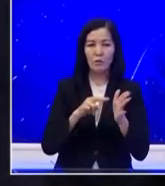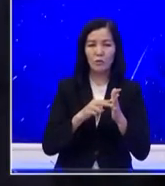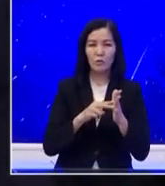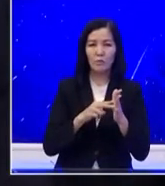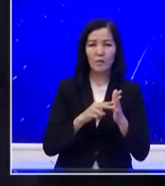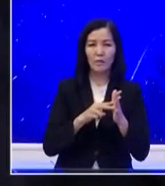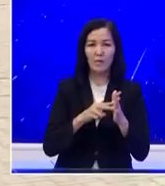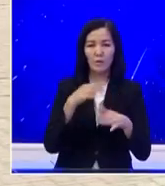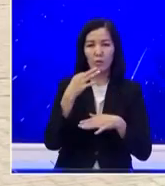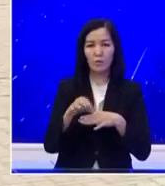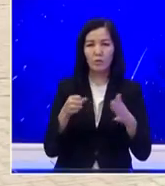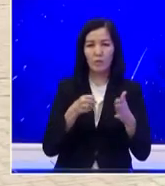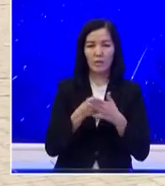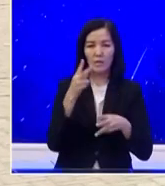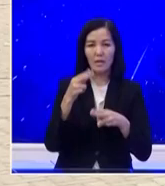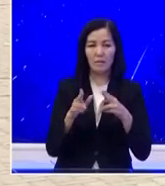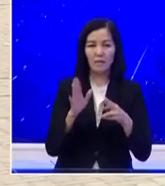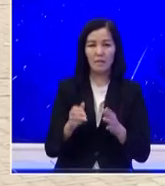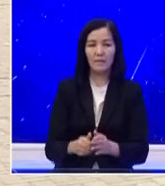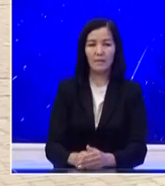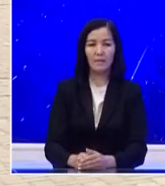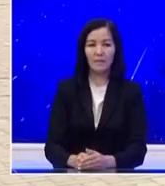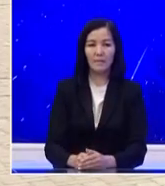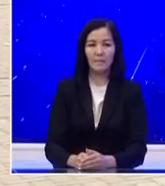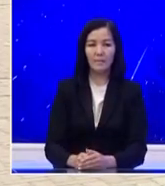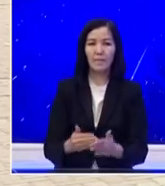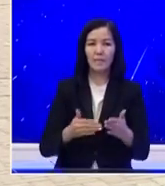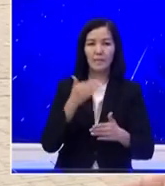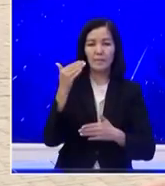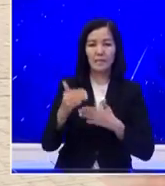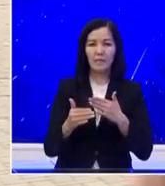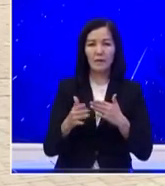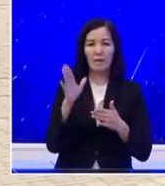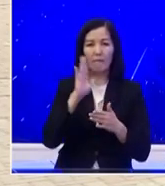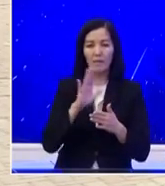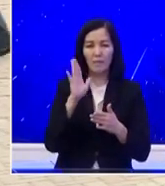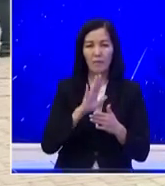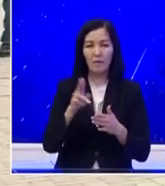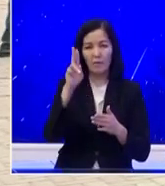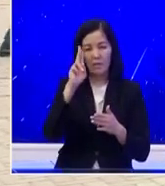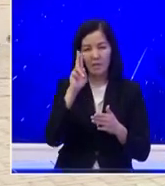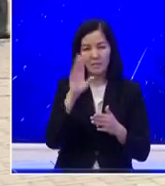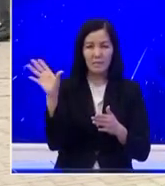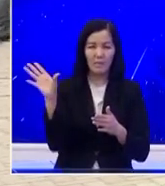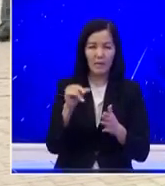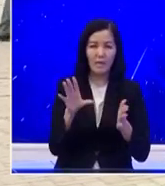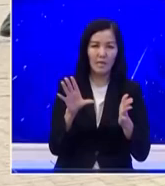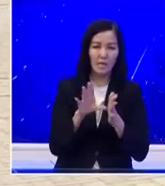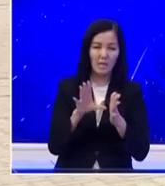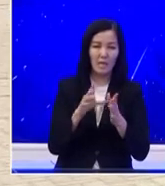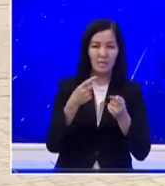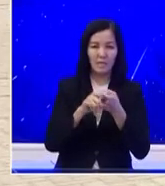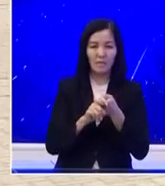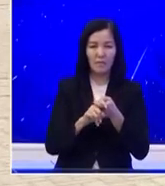қарашада аяқталмақ. Дәл қазір нысанда сыртқы инженерлік сеттер, водопровод, канализация нелер тартып жатырмыз. Соның кейін